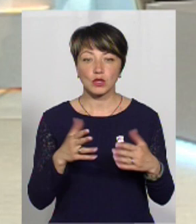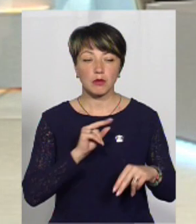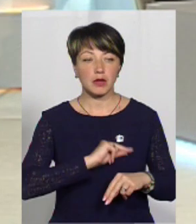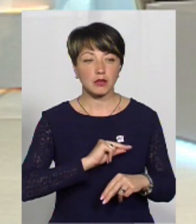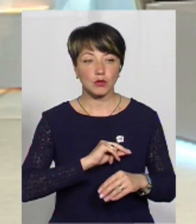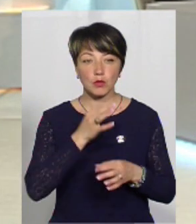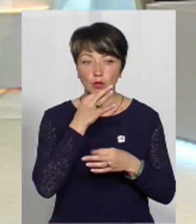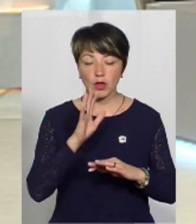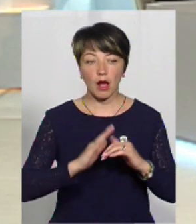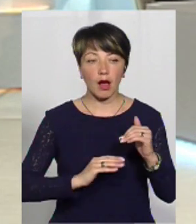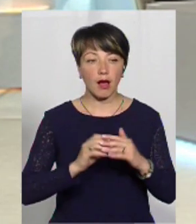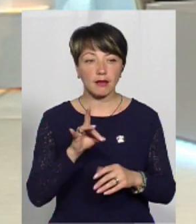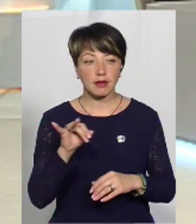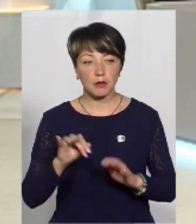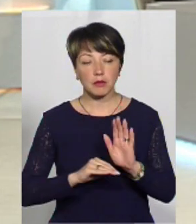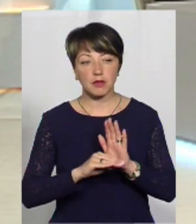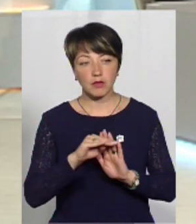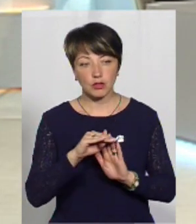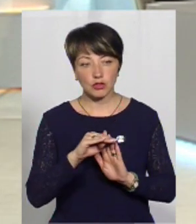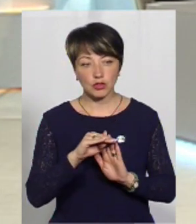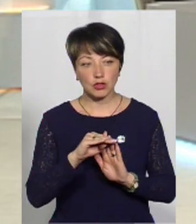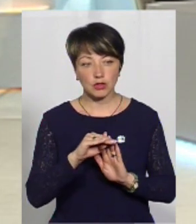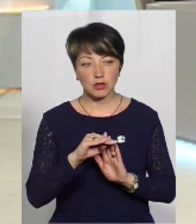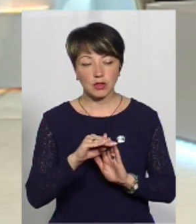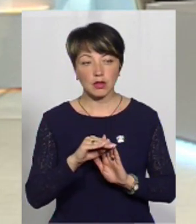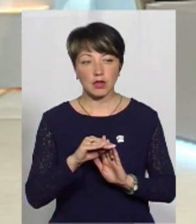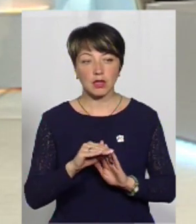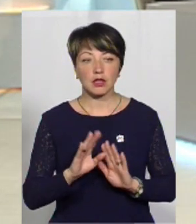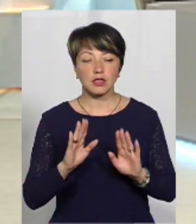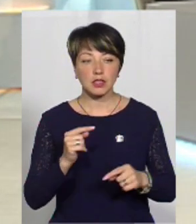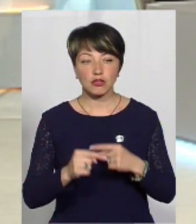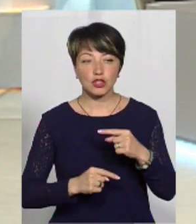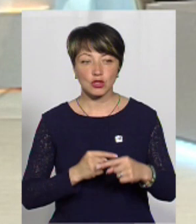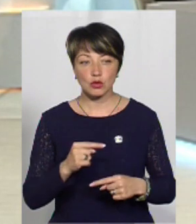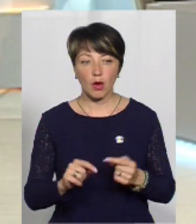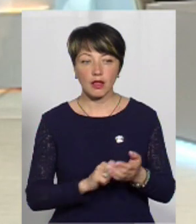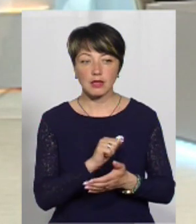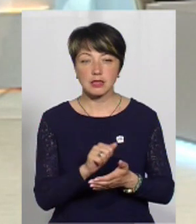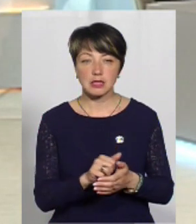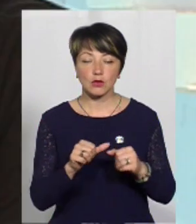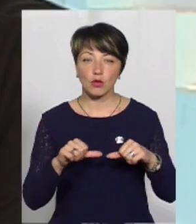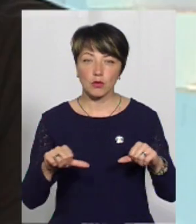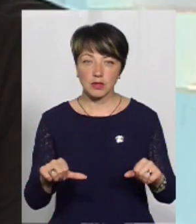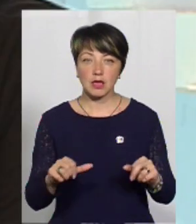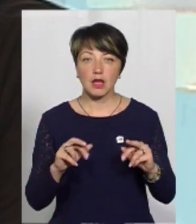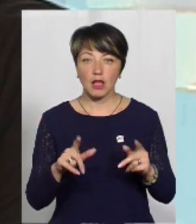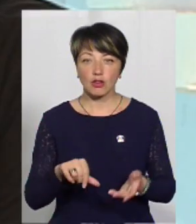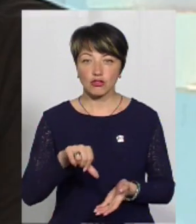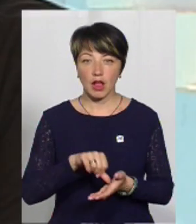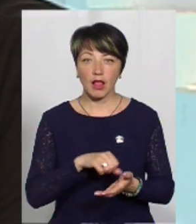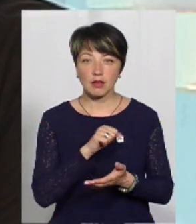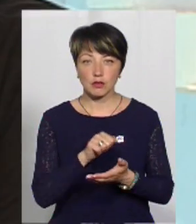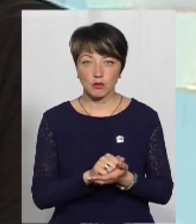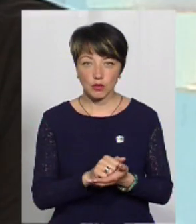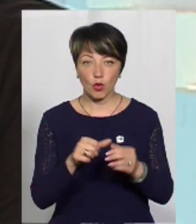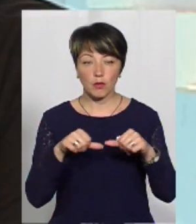всі будь-які кадрові рішення, підвищення проходять тільки через цю атестаційну комісію. Як член атестаційної комісії